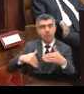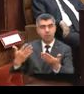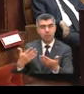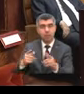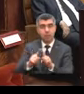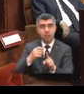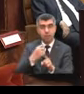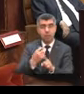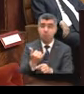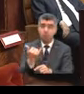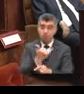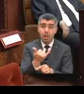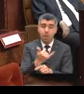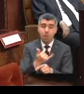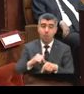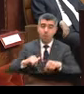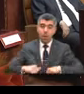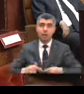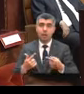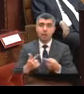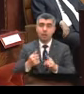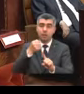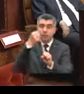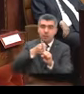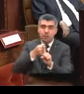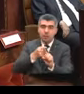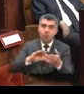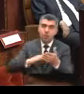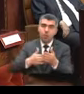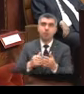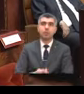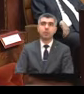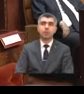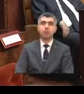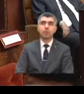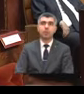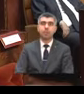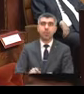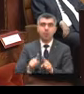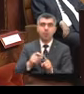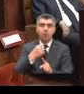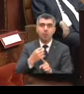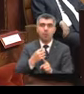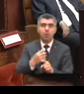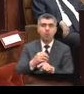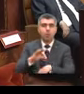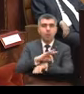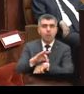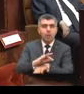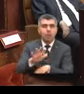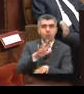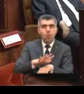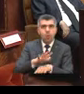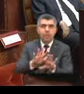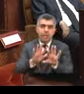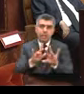حيوي ومهم اللي كتسهروا عليه، وخصكم تشتغلوا افقيا، ماشي يجي الطاقم اللي خدامين معاه يدير لك واحد